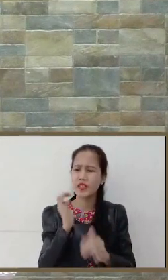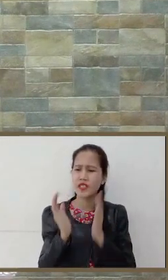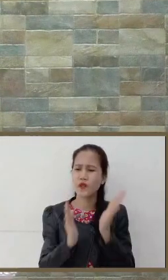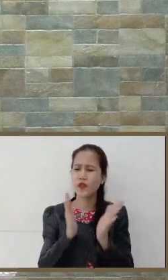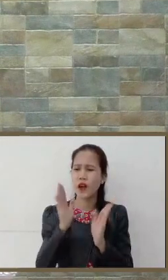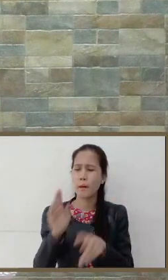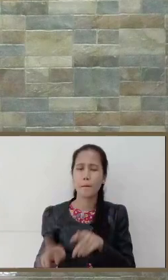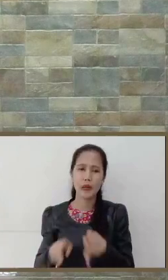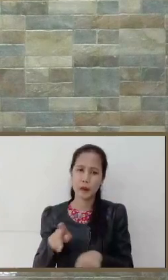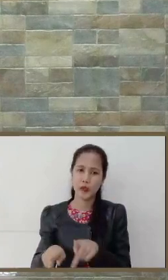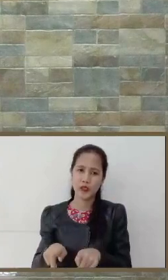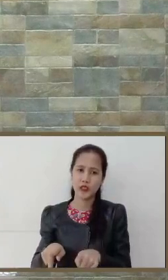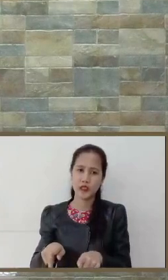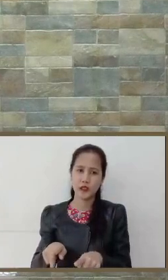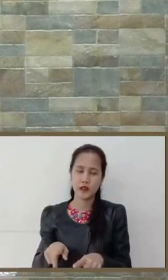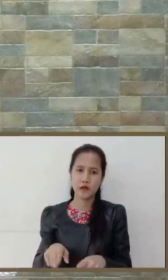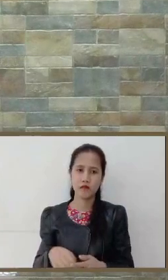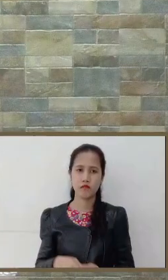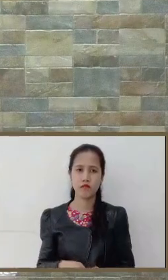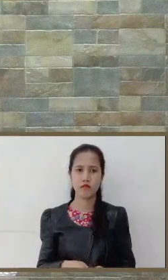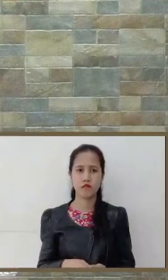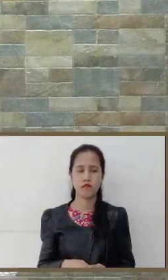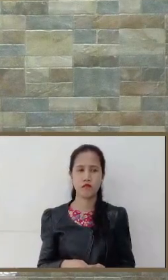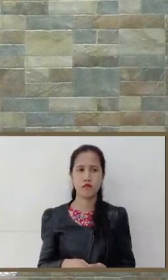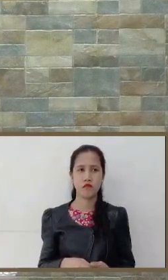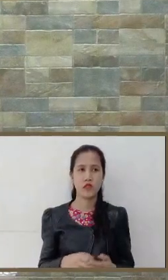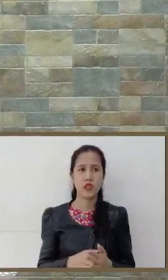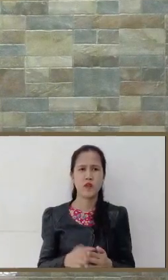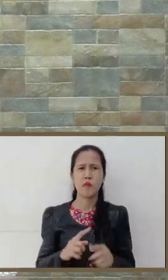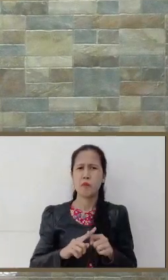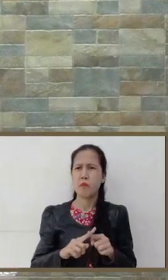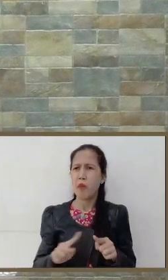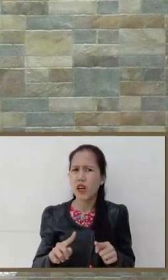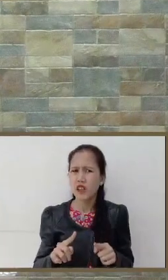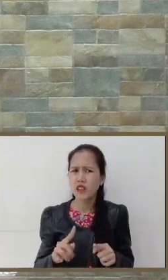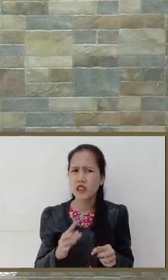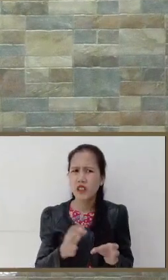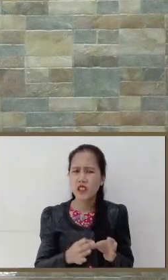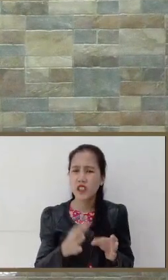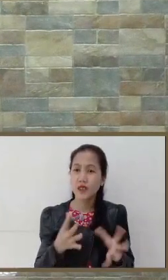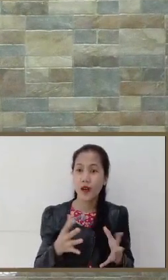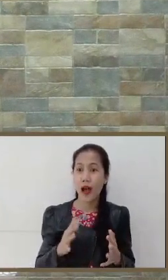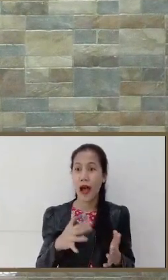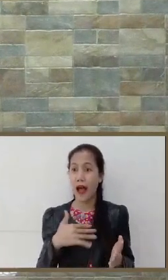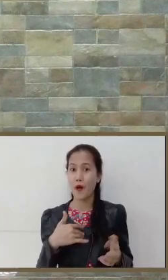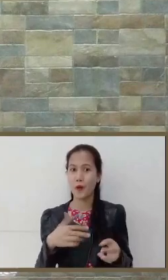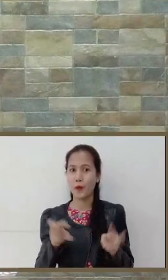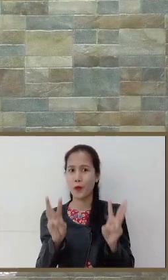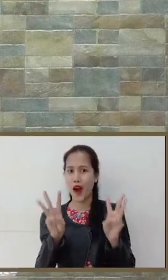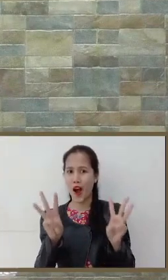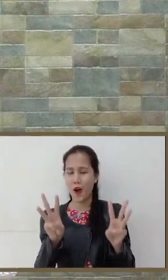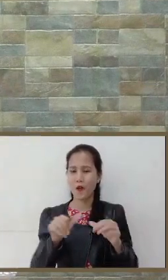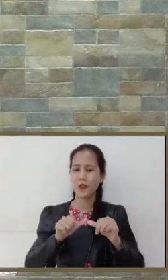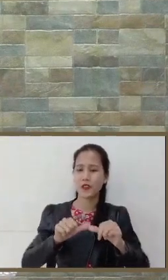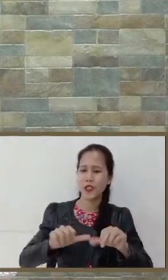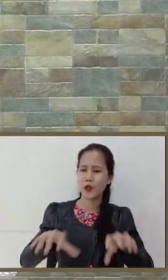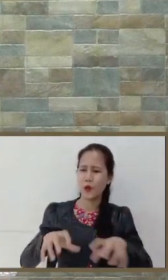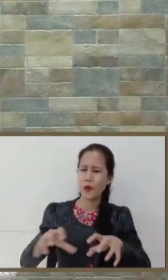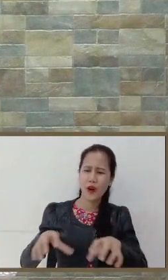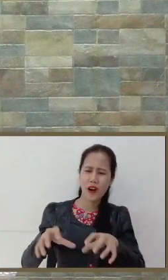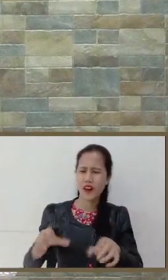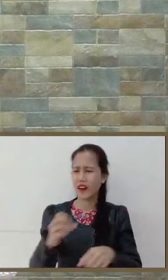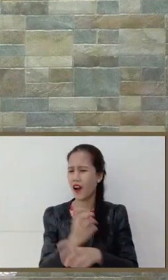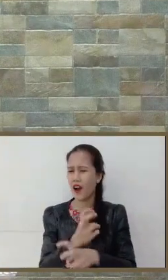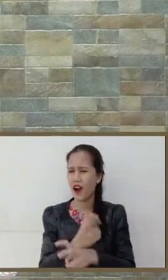tao, after na po tayo sasabihin ng tao, nagpapakilos na sa ating tao, masigasig tayo kasi marami nakakita. Pag tayo na lamang, wala